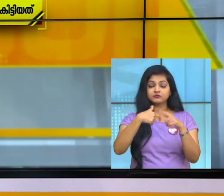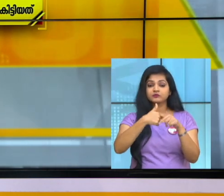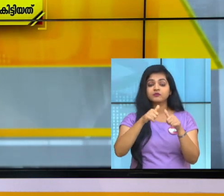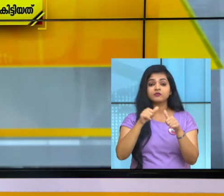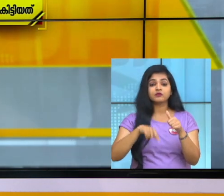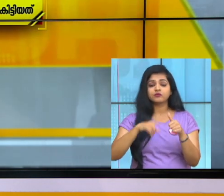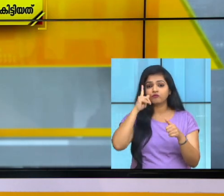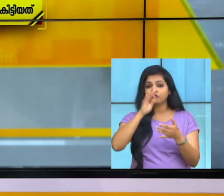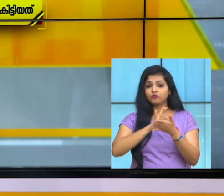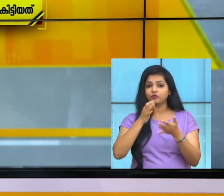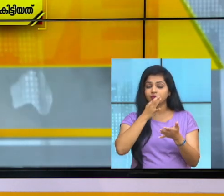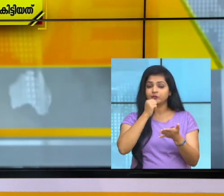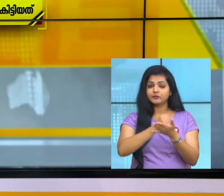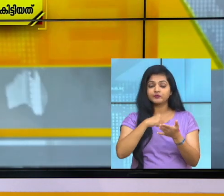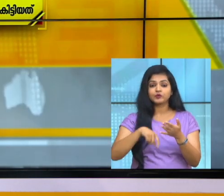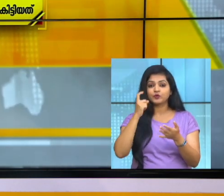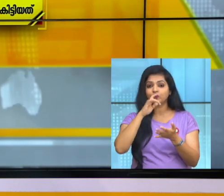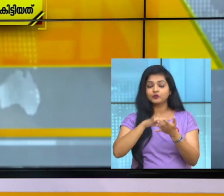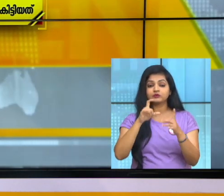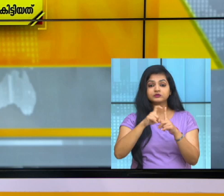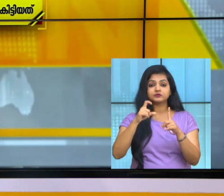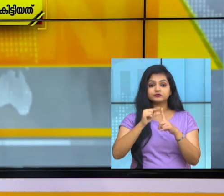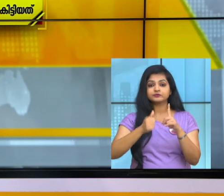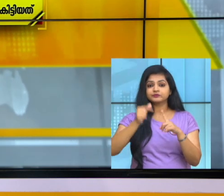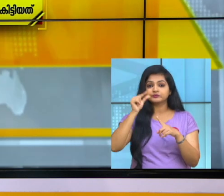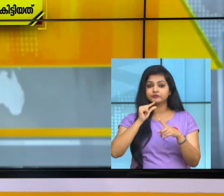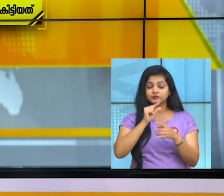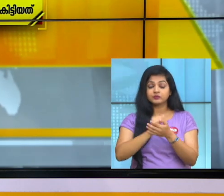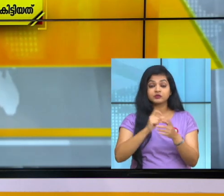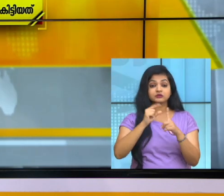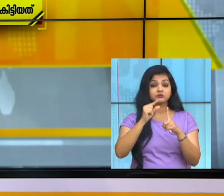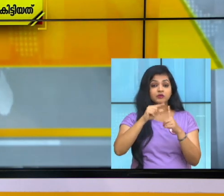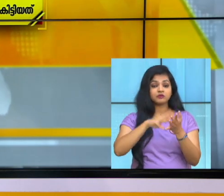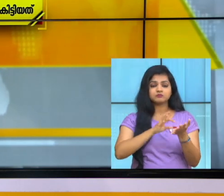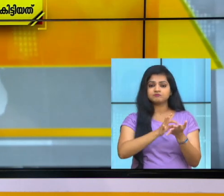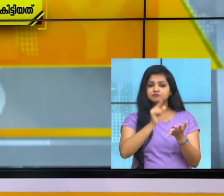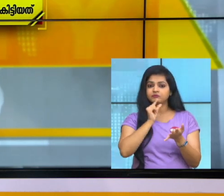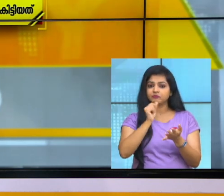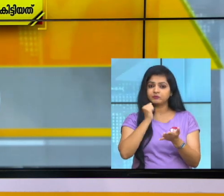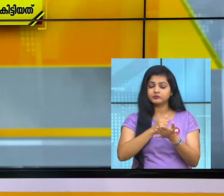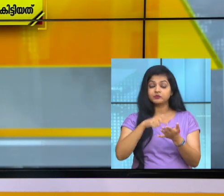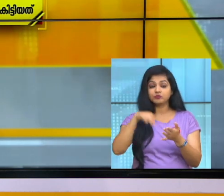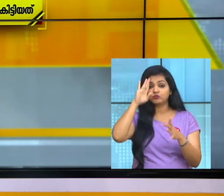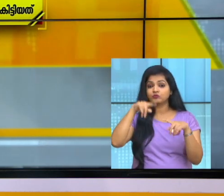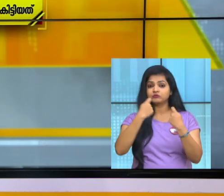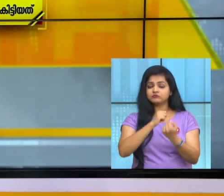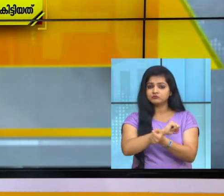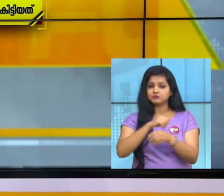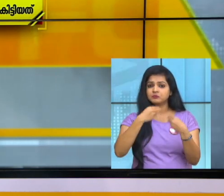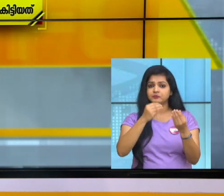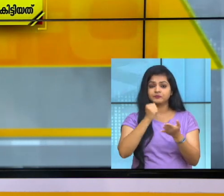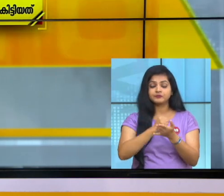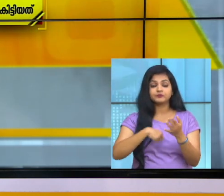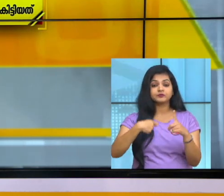DCC പ്രസിഡന്റ് K പ്രവീൺകുമാർ. അല്ലാത്തപക്ഷം KK ലതികയെ CPM തള്ളിപ്പറയാൻ തയ്യാറാകണം. പോലീസ് അറസ്റ്റ് ചെയ്യണമെന്നും K പ്രവീൺകുമാർ